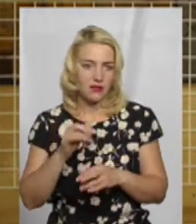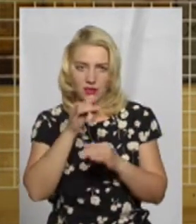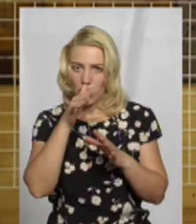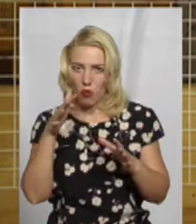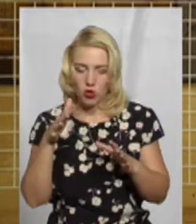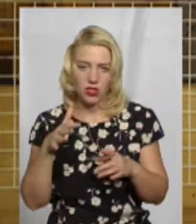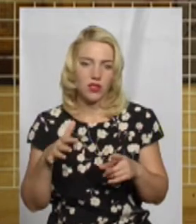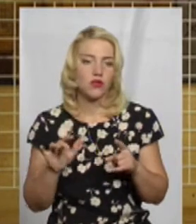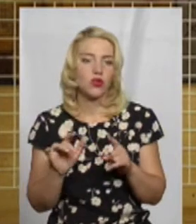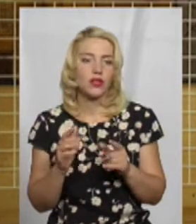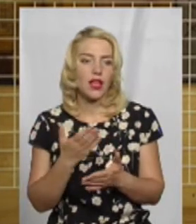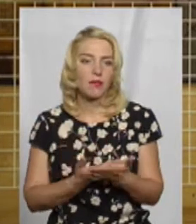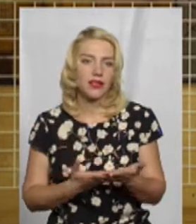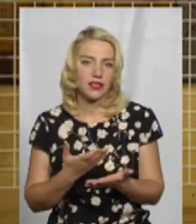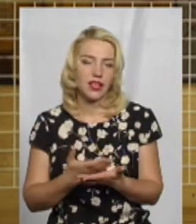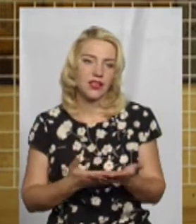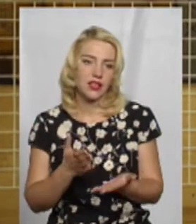є